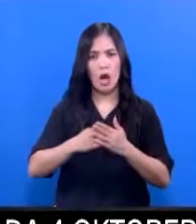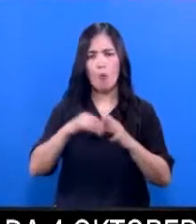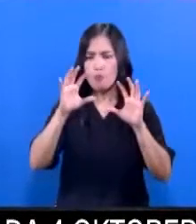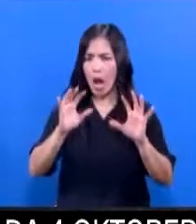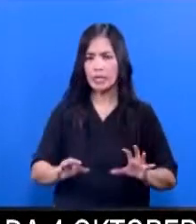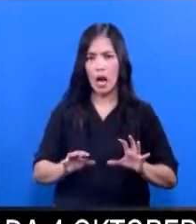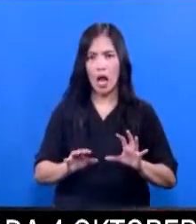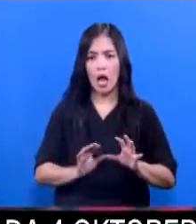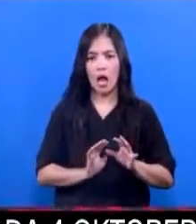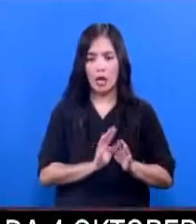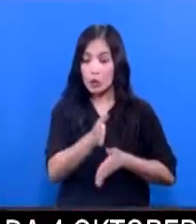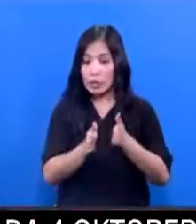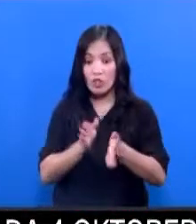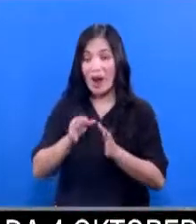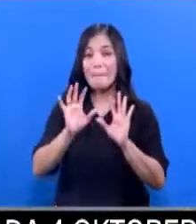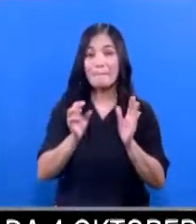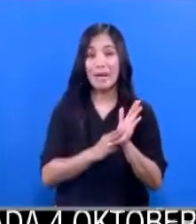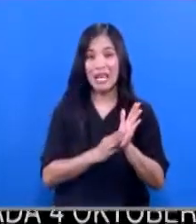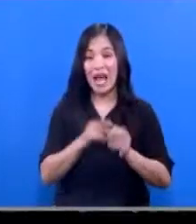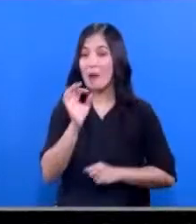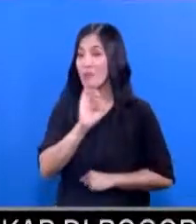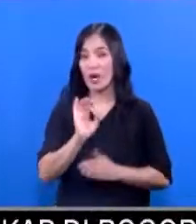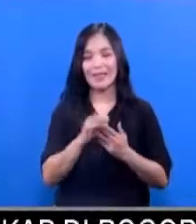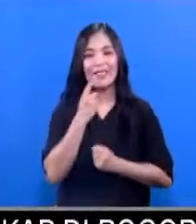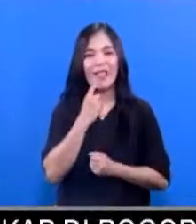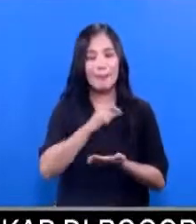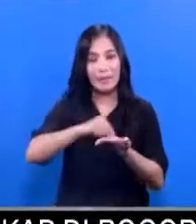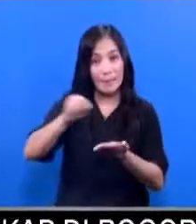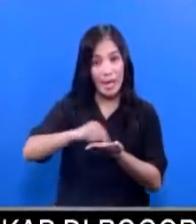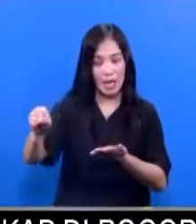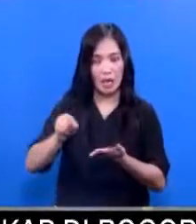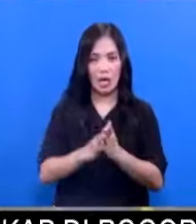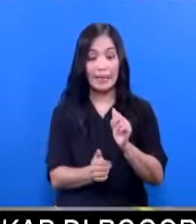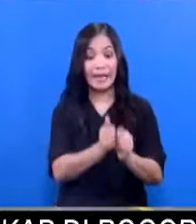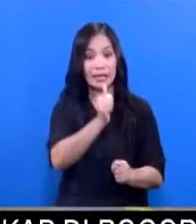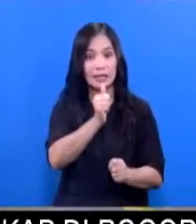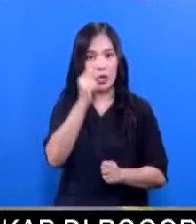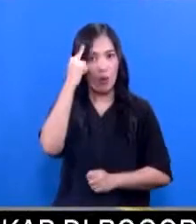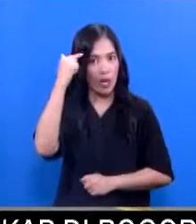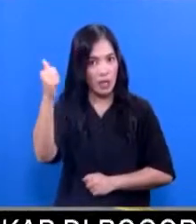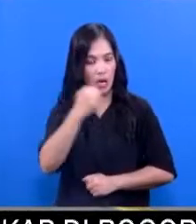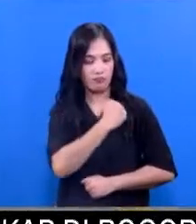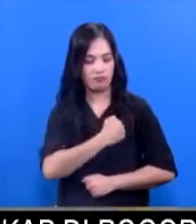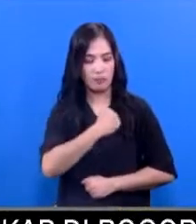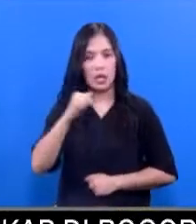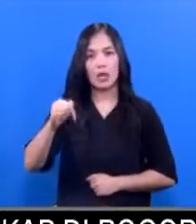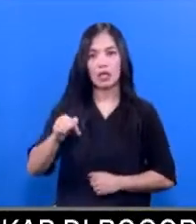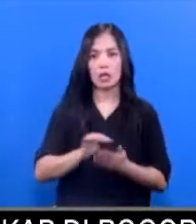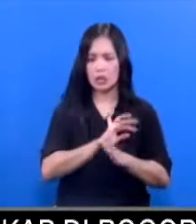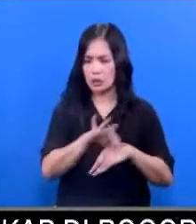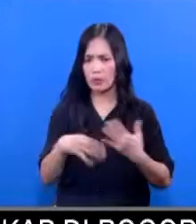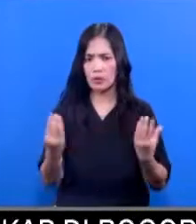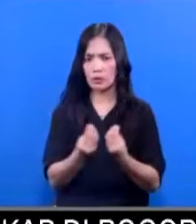korupsi besar bukan hanya soal pemecatan. Kemunculan tes wawasan kebangsaan yang menjadi algojo bagi sejumlah penyidik